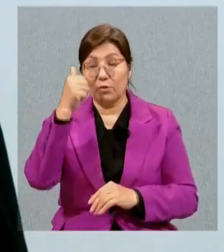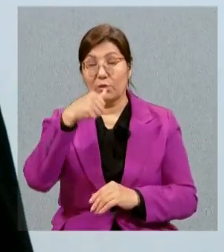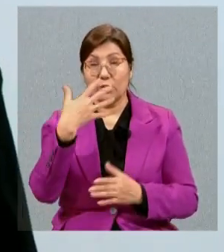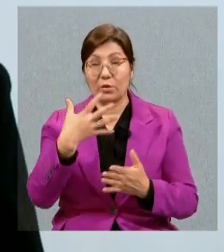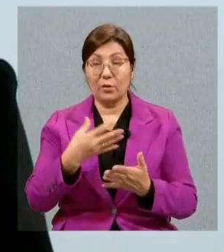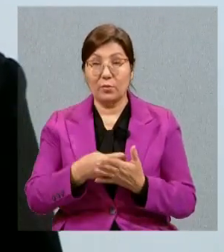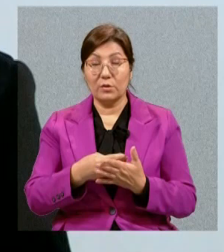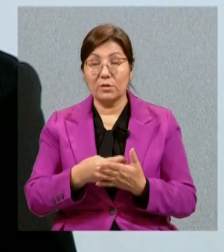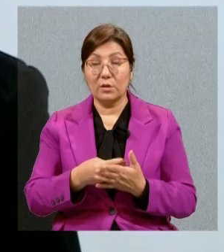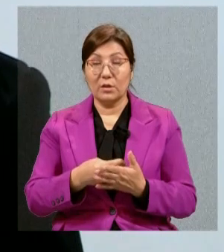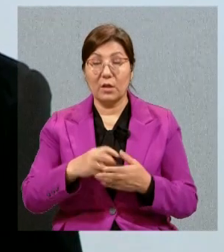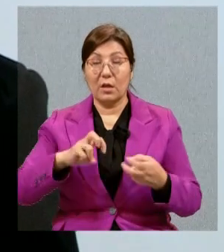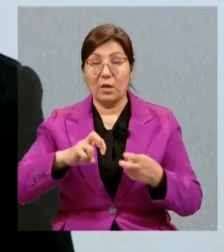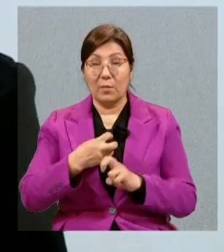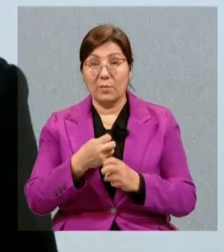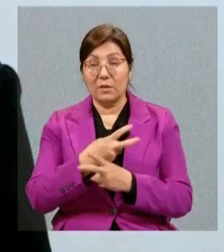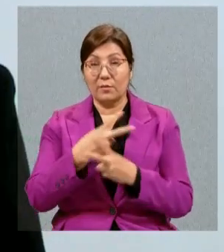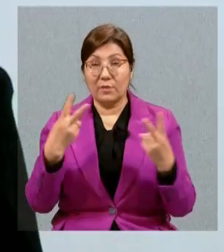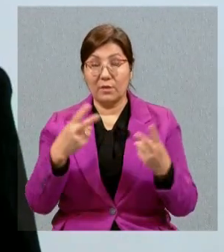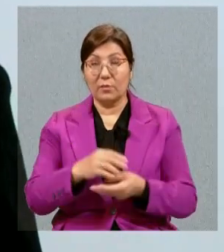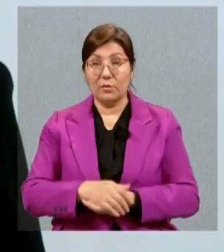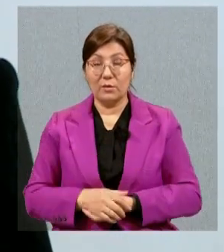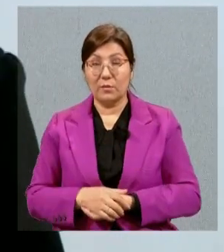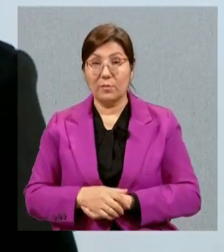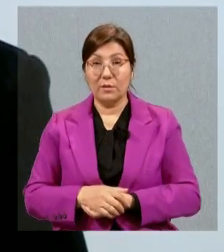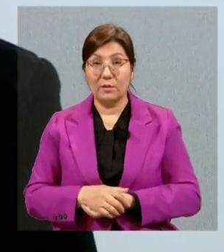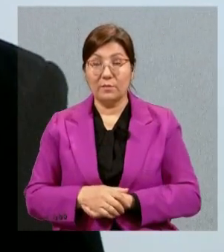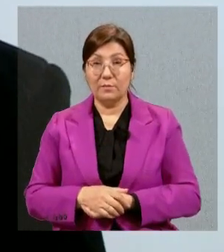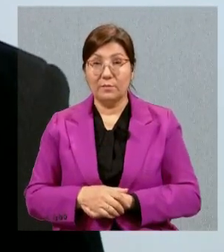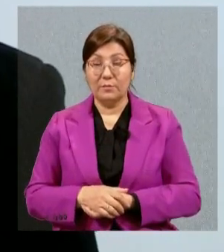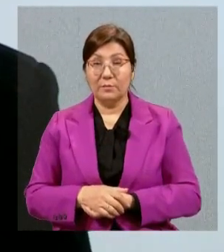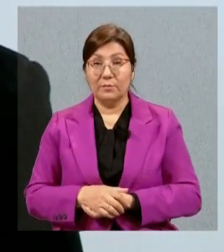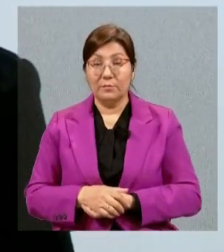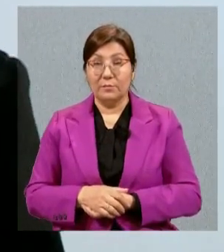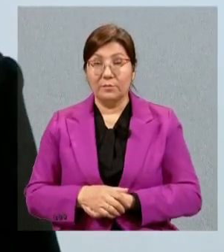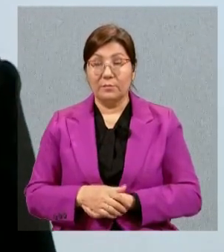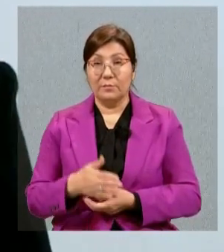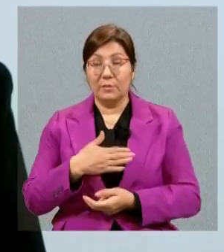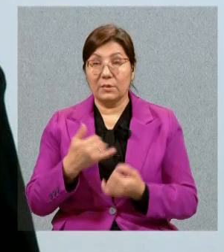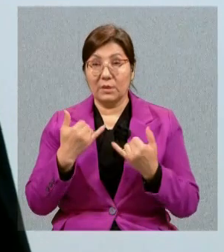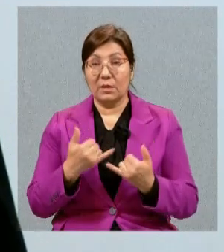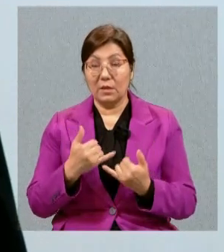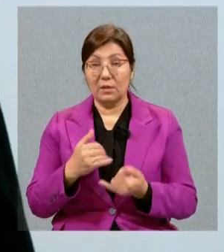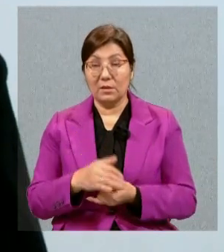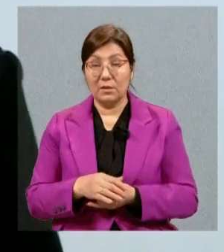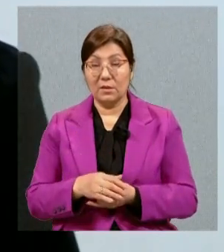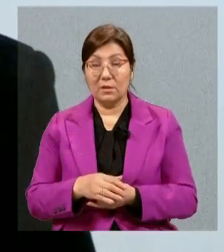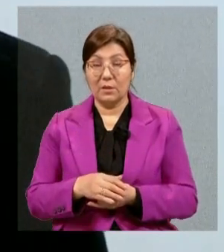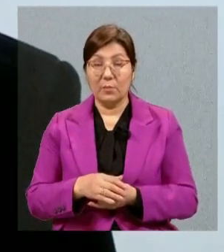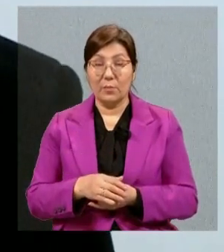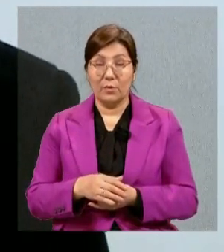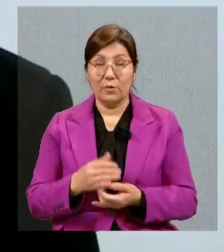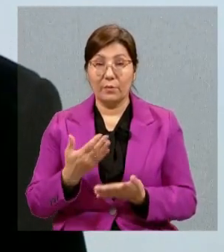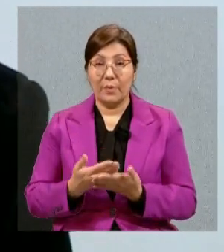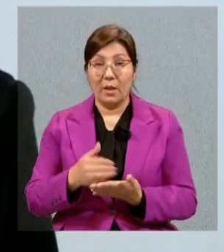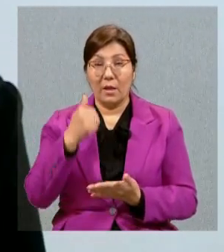жаңағы кемшілігін көрсетеді деген сараптау бар. Сондықтан да бұл дәл қазір бүгін салынып, ертең